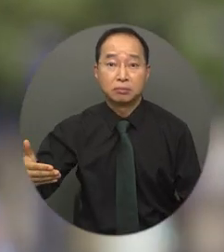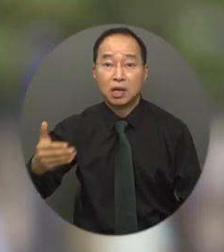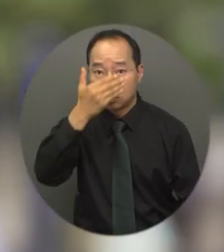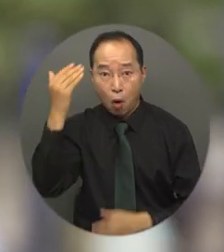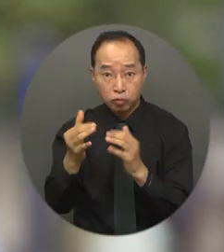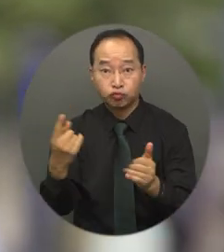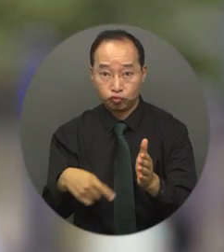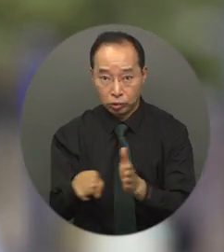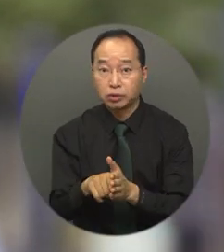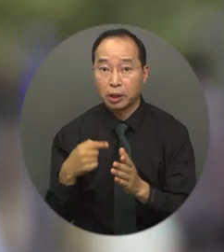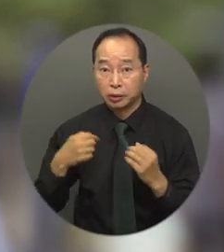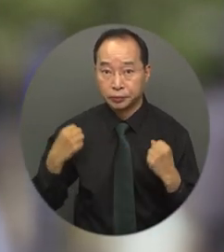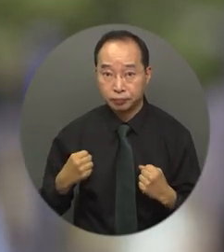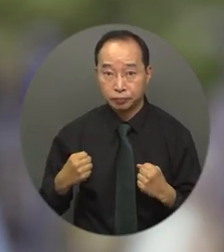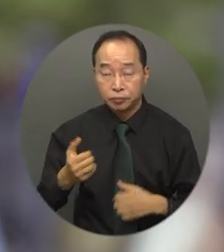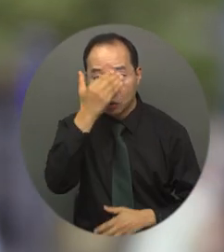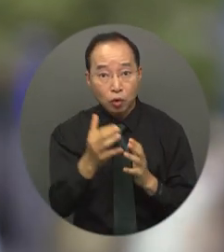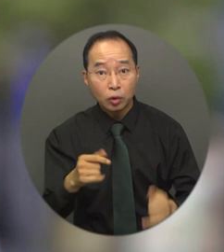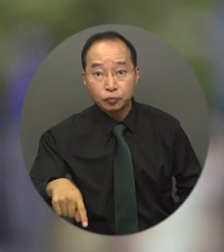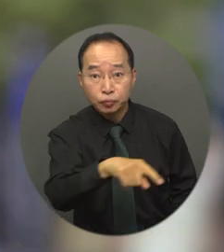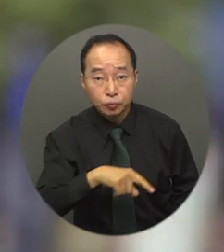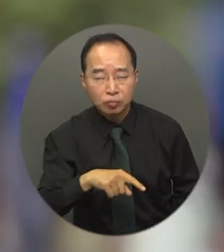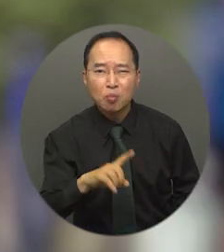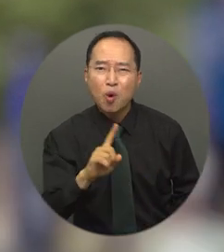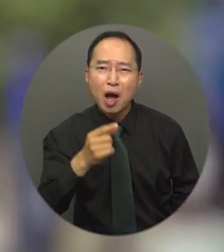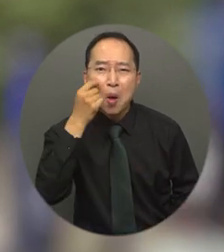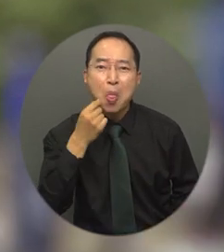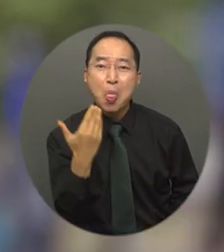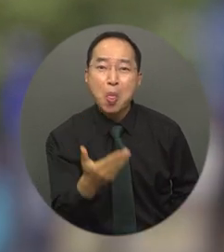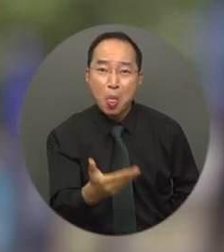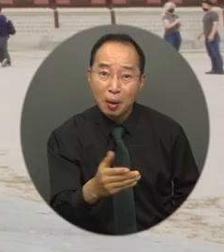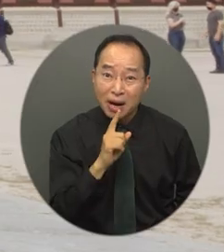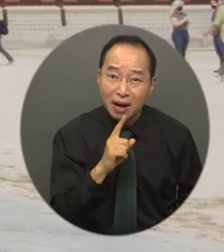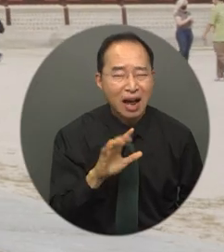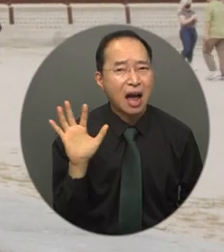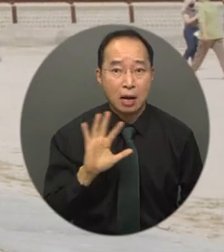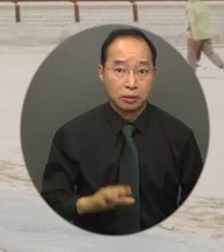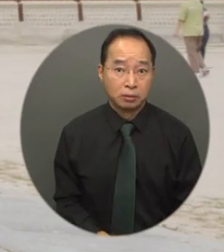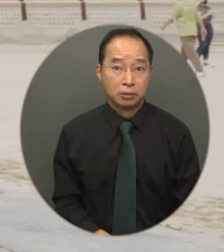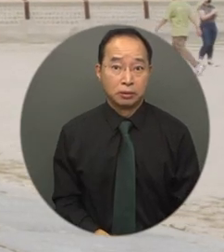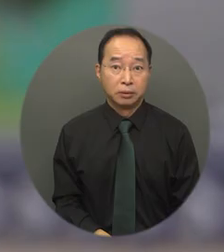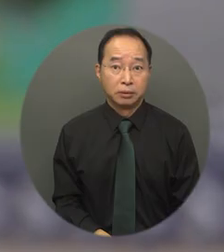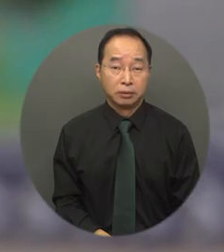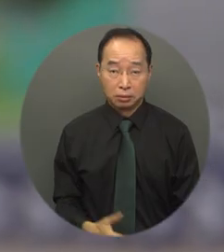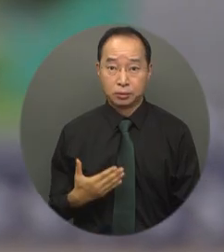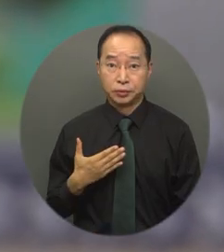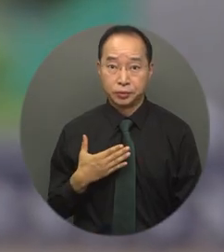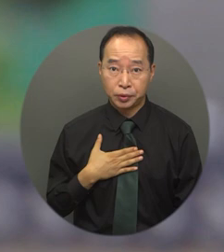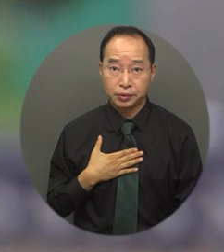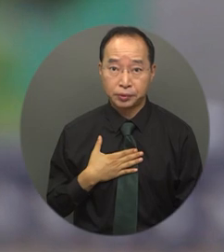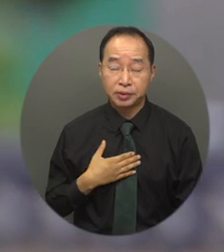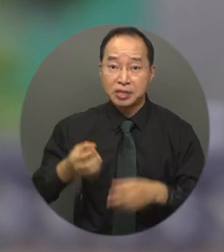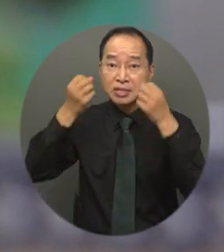청년들에게 시혜적으로 무엇인가를 해주려고 하는 이야기를 하려고 선 것이 아닙니다. 저는 새로운